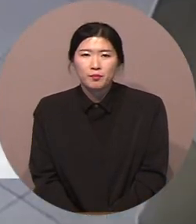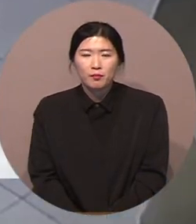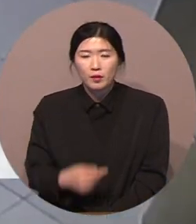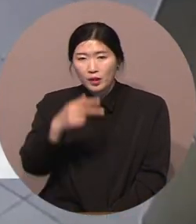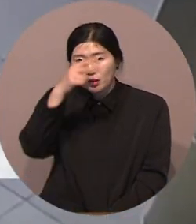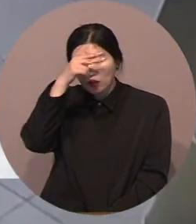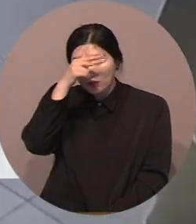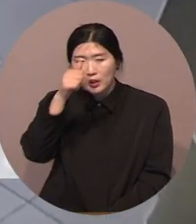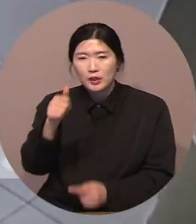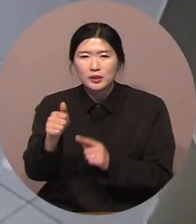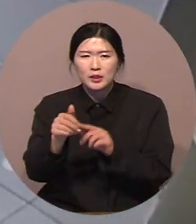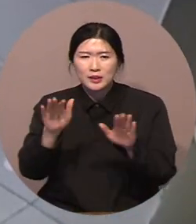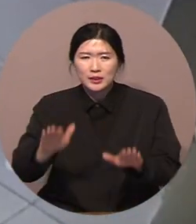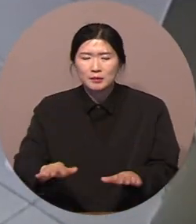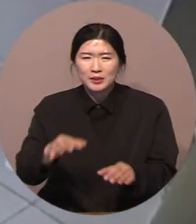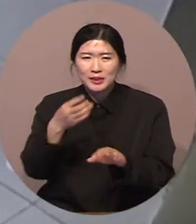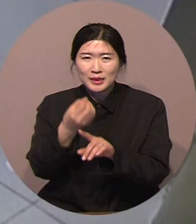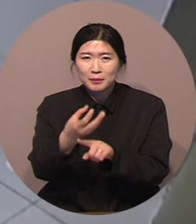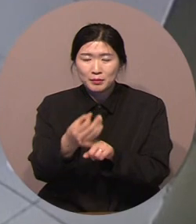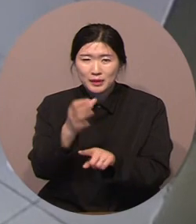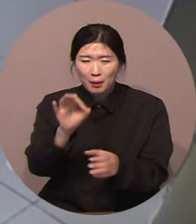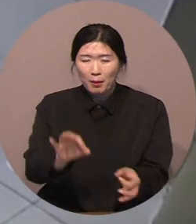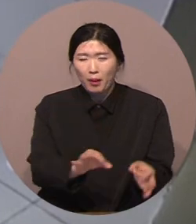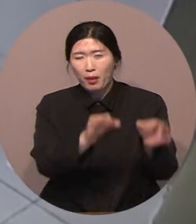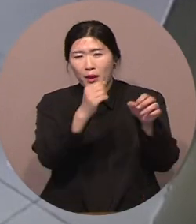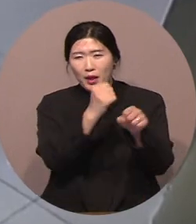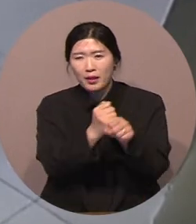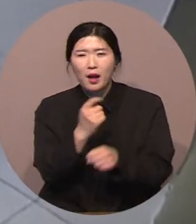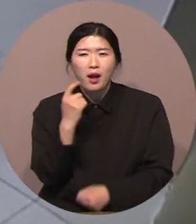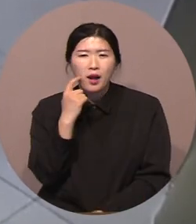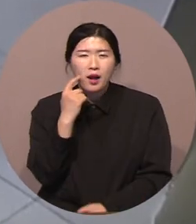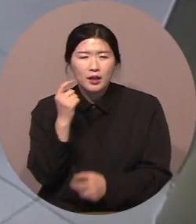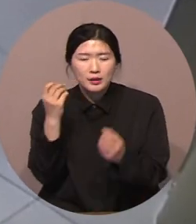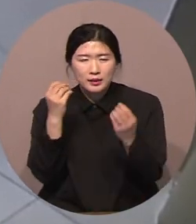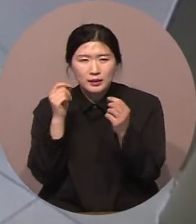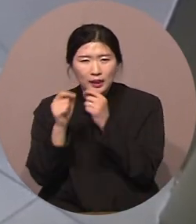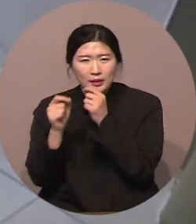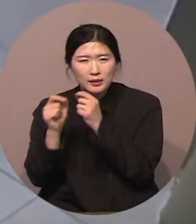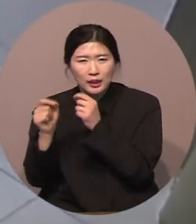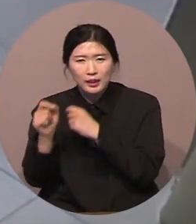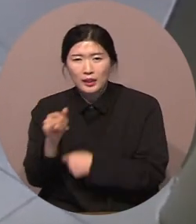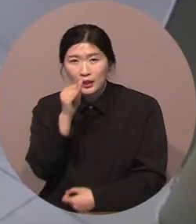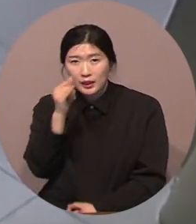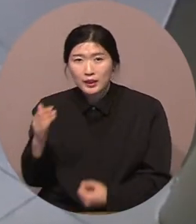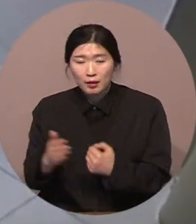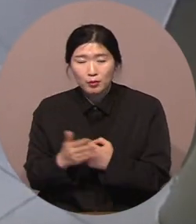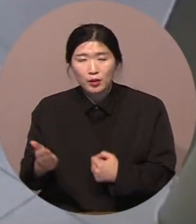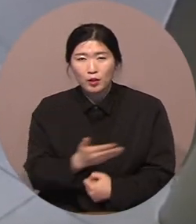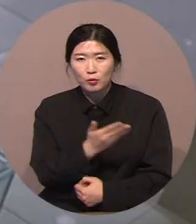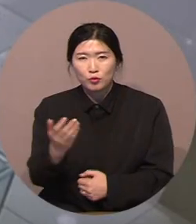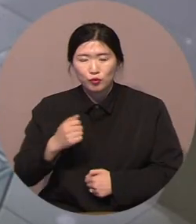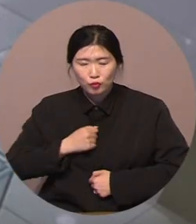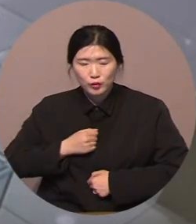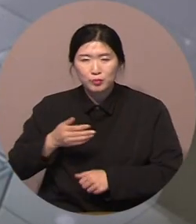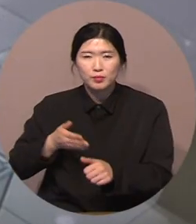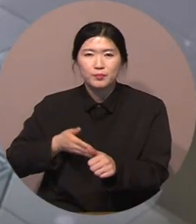경찰은 최근 금값이 폭등하면서 비슷한 도금 사기 피해가 발생할 수 있다며 주의를